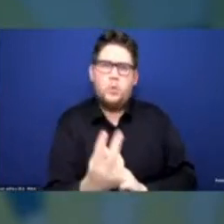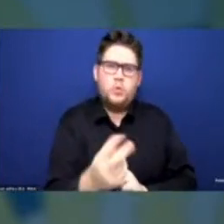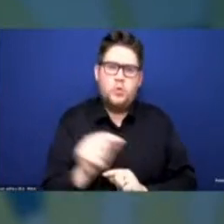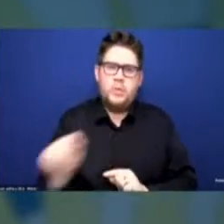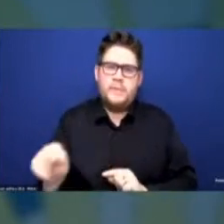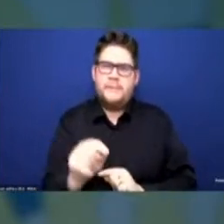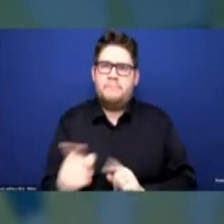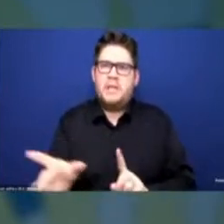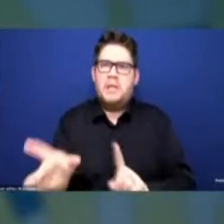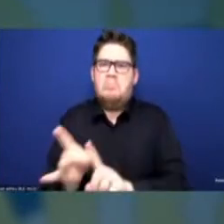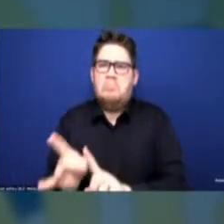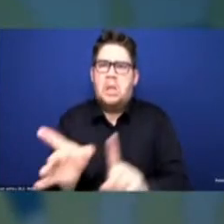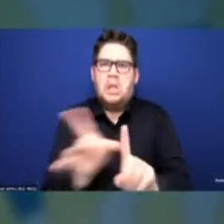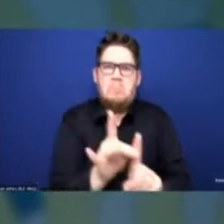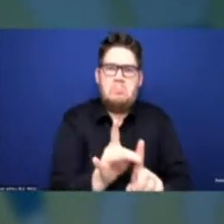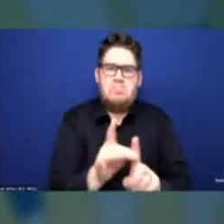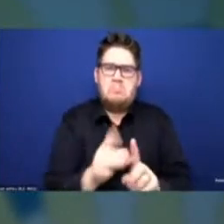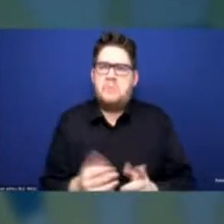景。